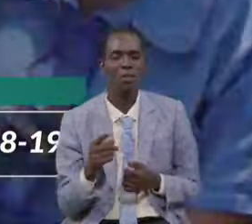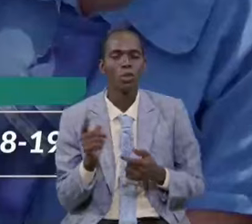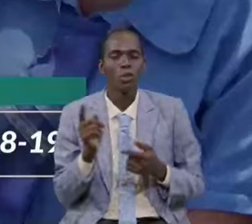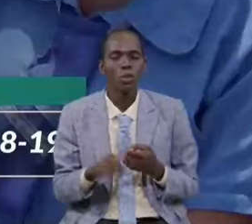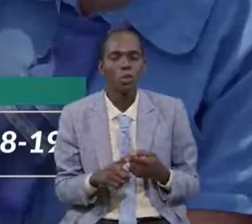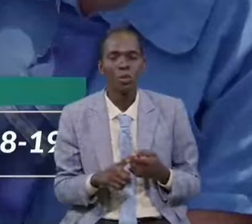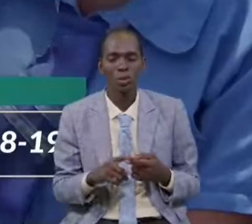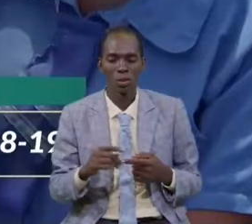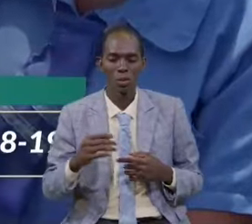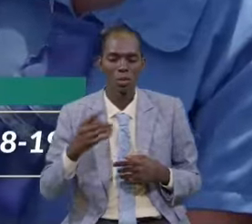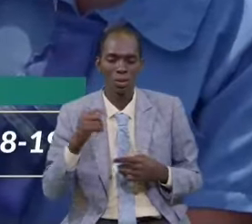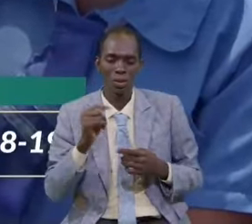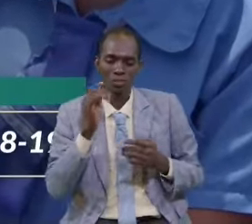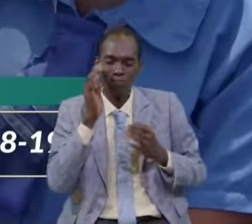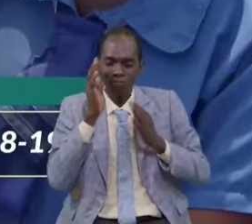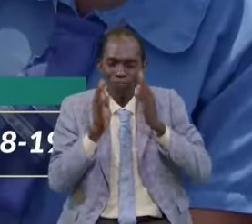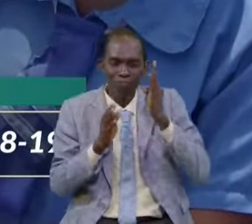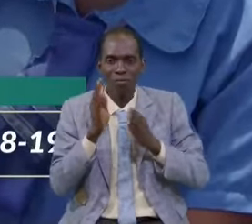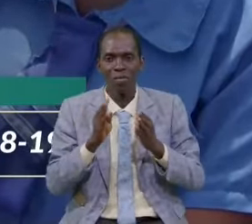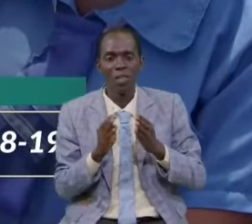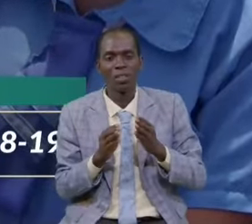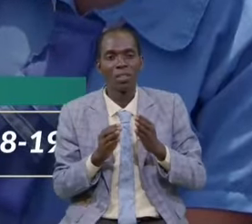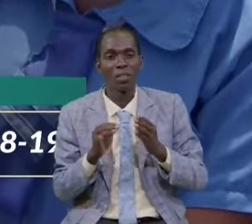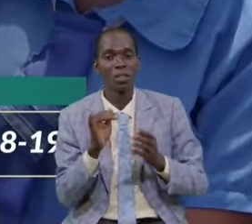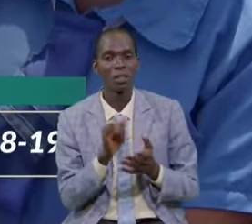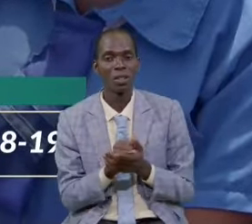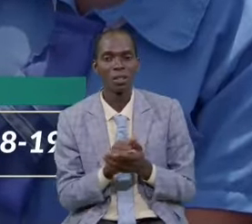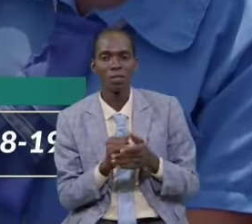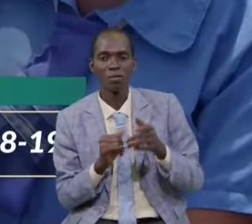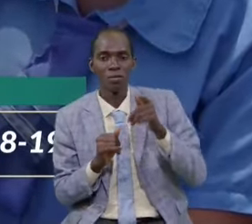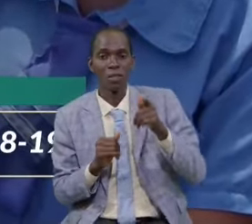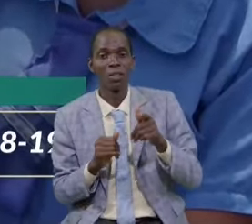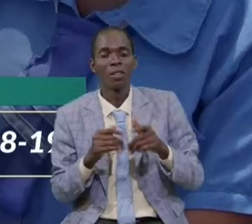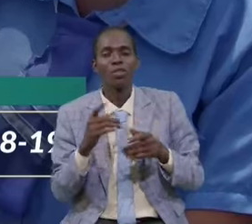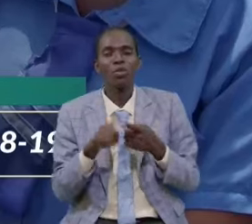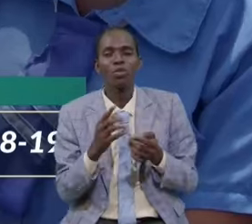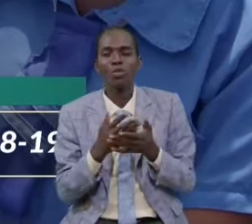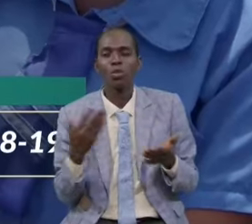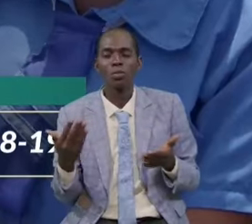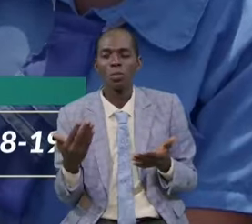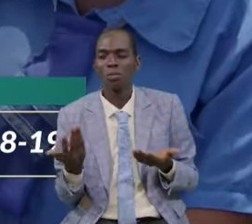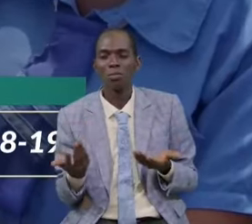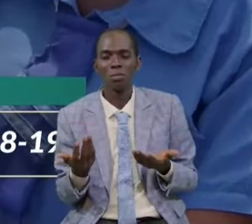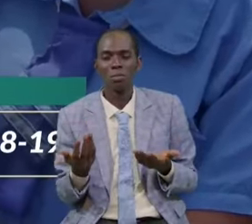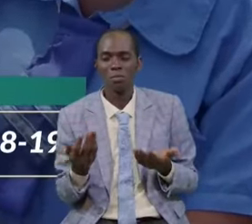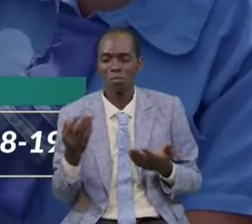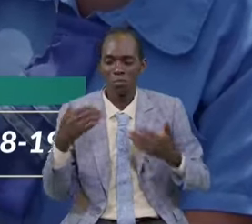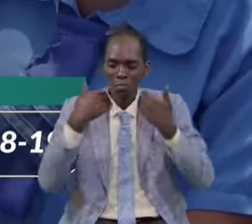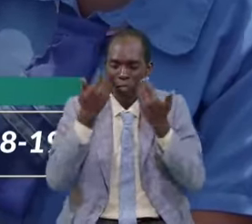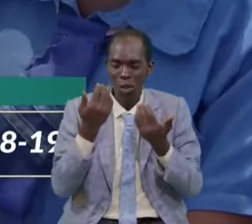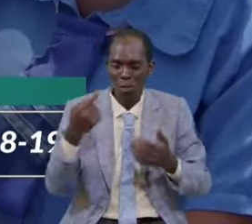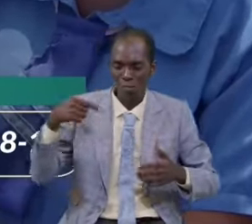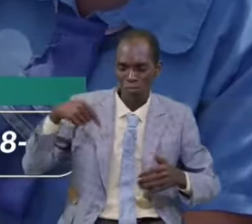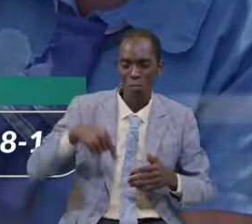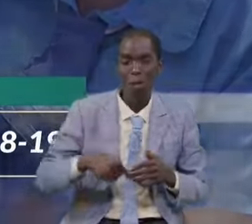quelque chose qui n'est pas glorieux, à quelque chose qui est rabaissant. Mais quand tu entends la voix de Dieu, à